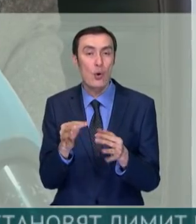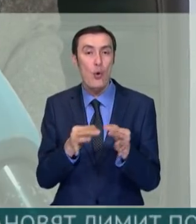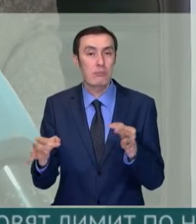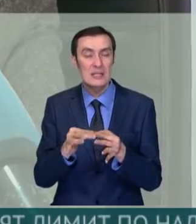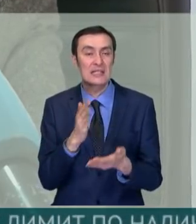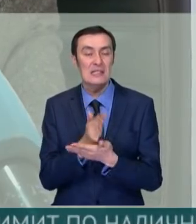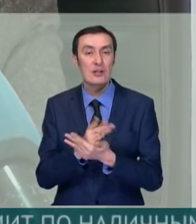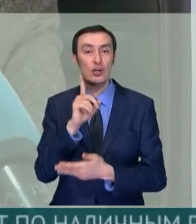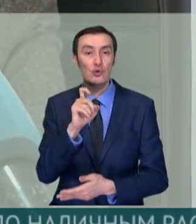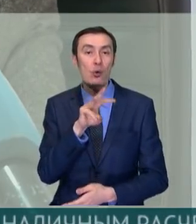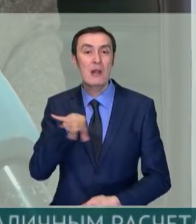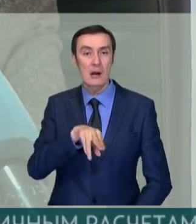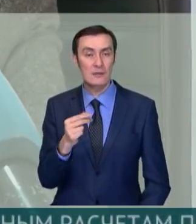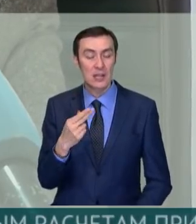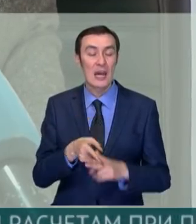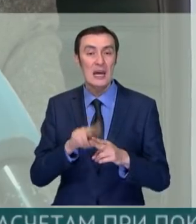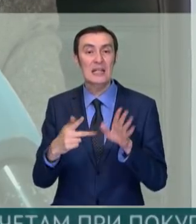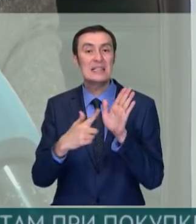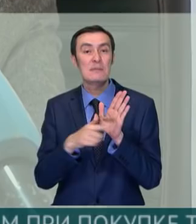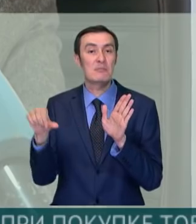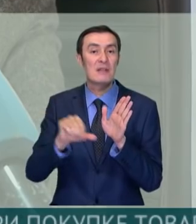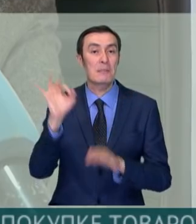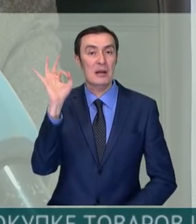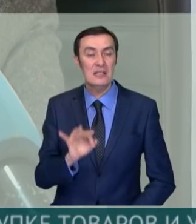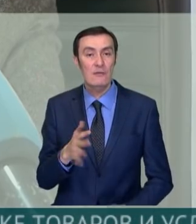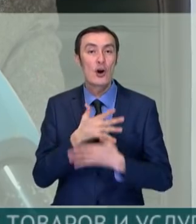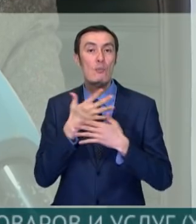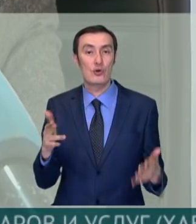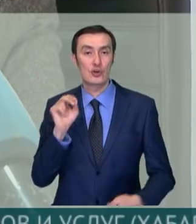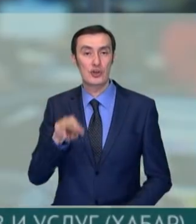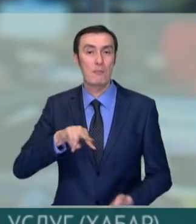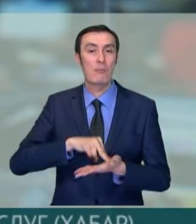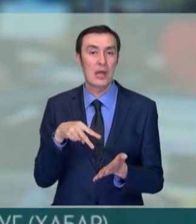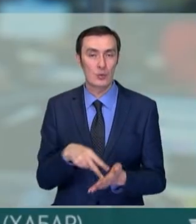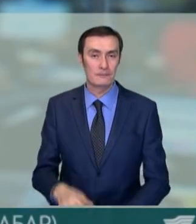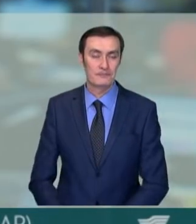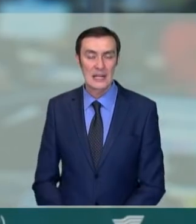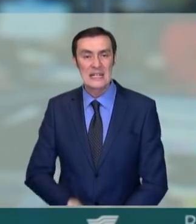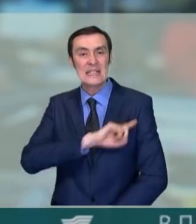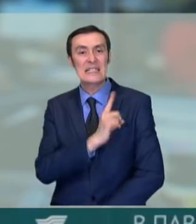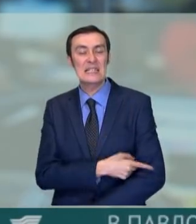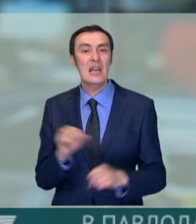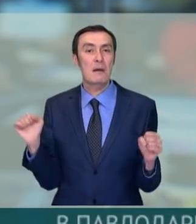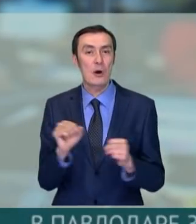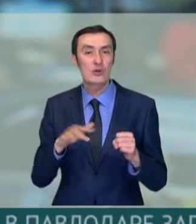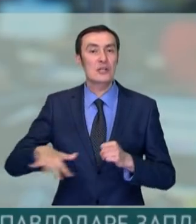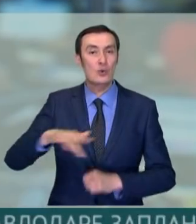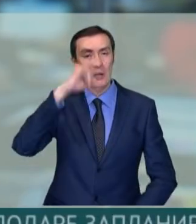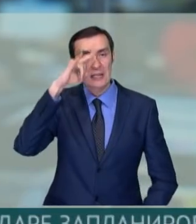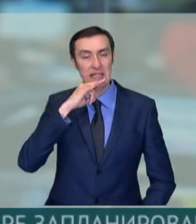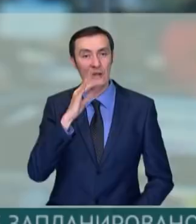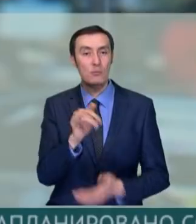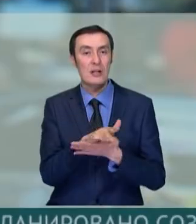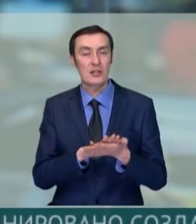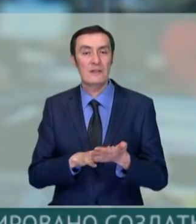100 миллиардов тенге, что на 7,5% больше плана. Сильные морозы на территории Казахстана